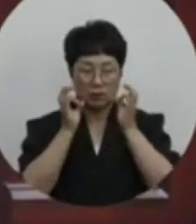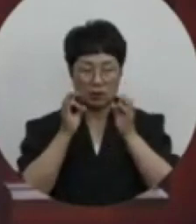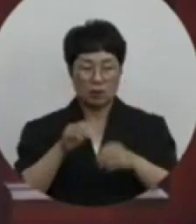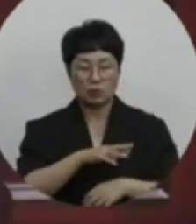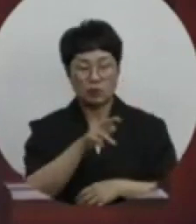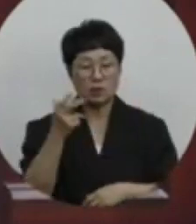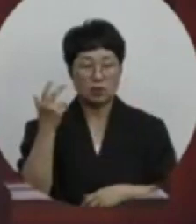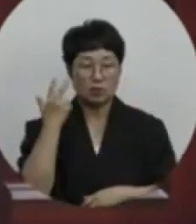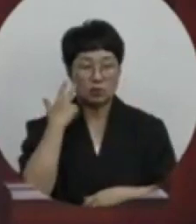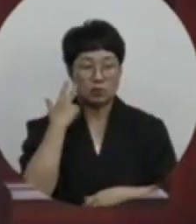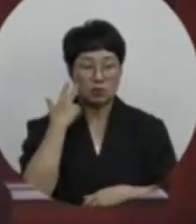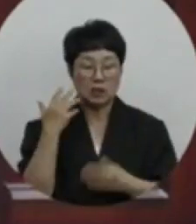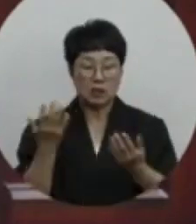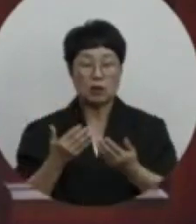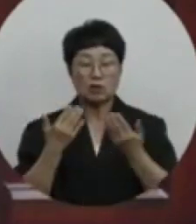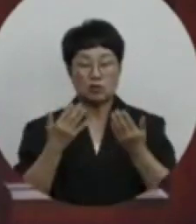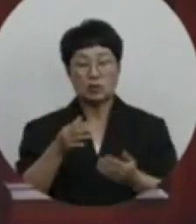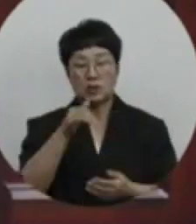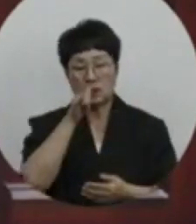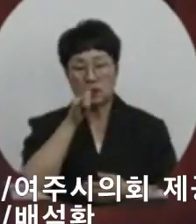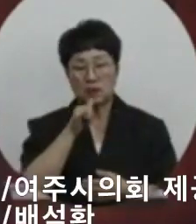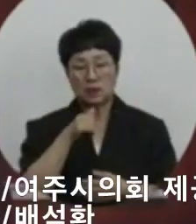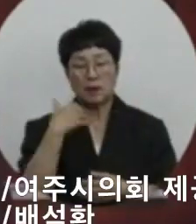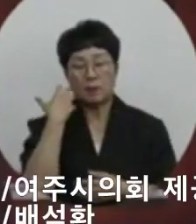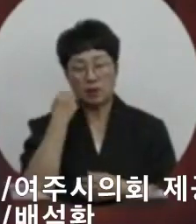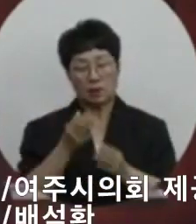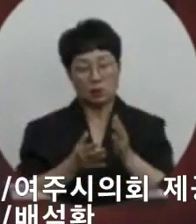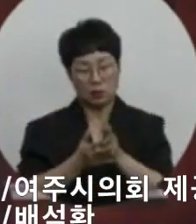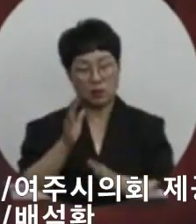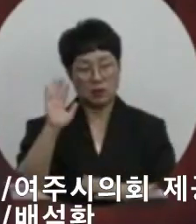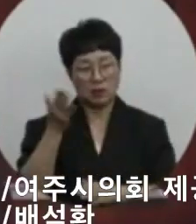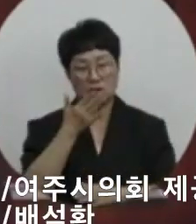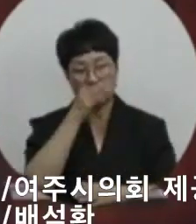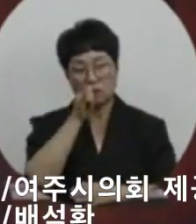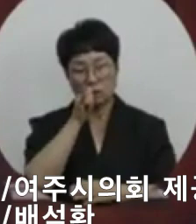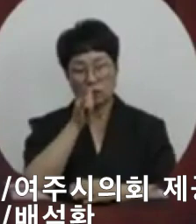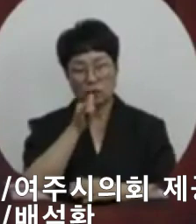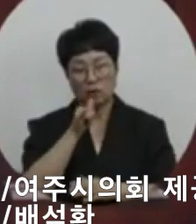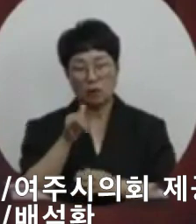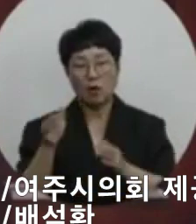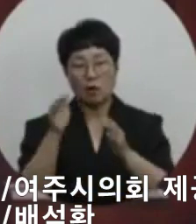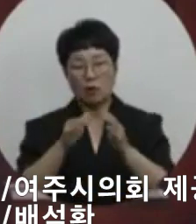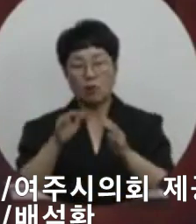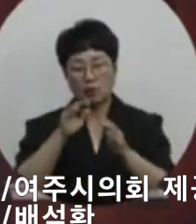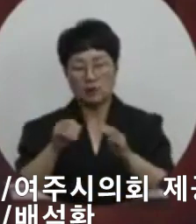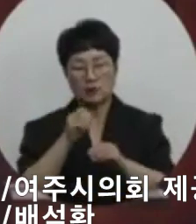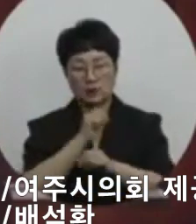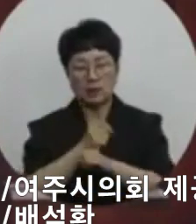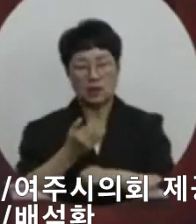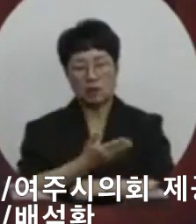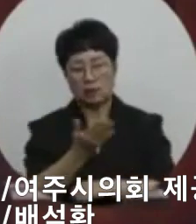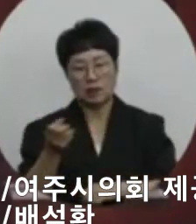우리 여주시가 일과 휴식이 있는 매력적인 도시가 될 수 있도록 공직자